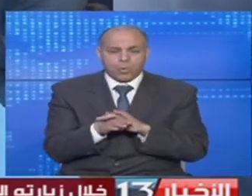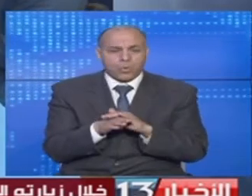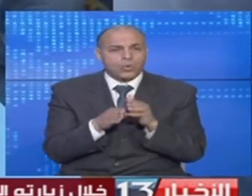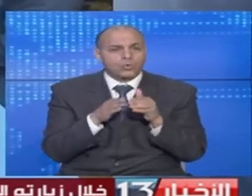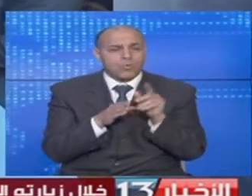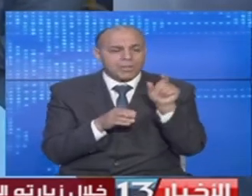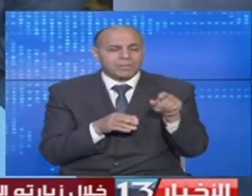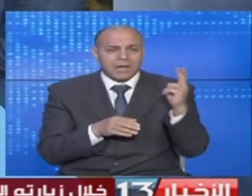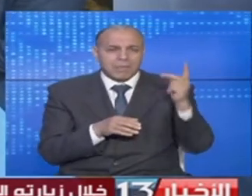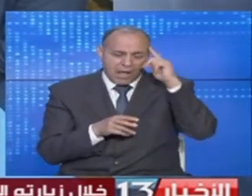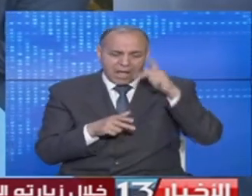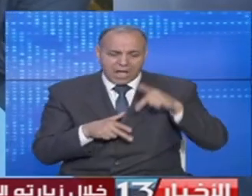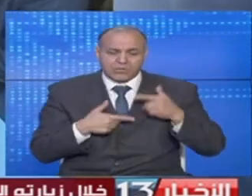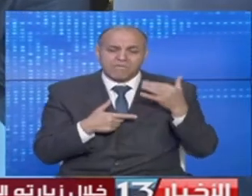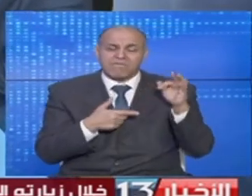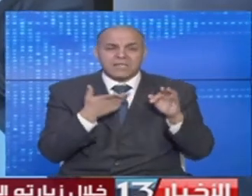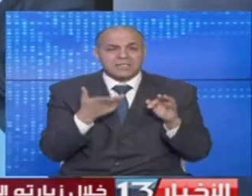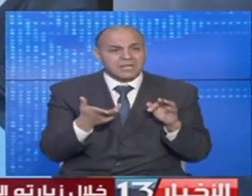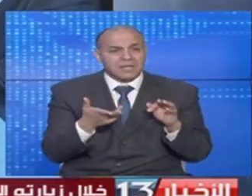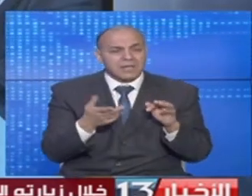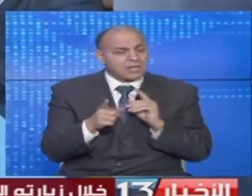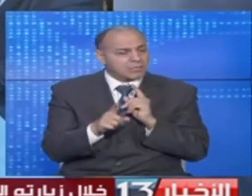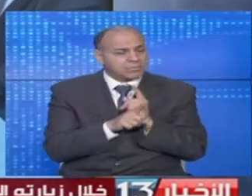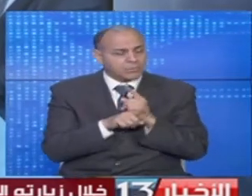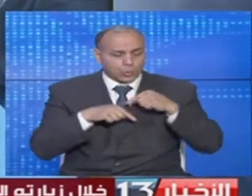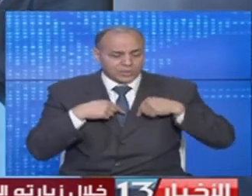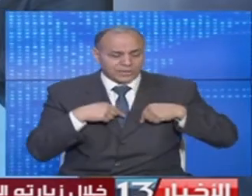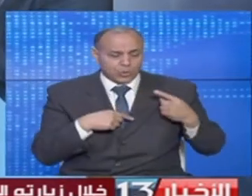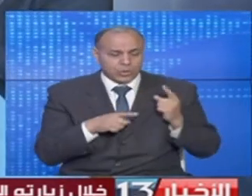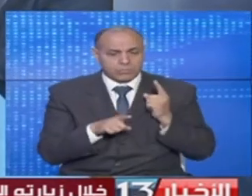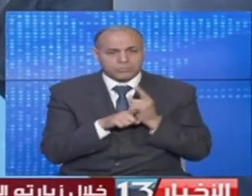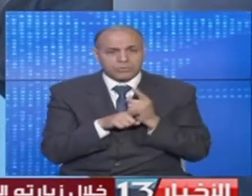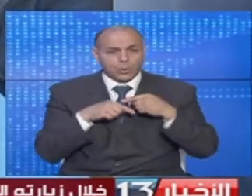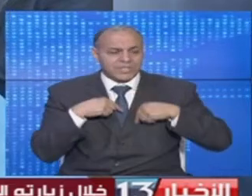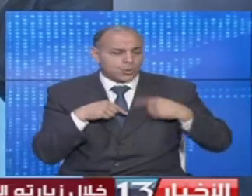الطلبة التونسيين المقيمين في فرنسا خلال لقاء رئيس الحكومة